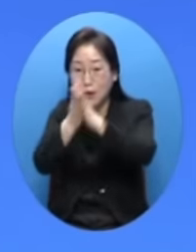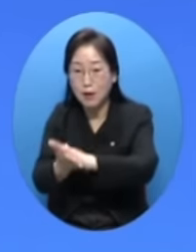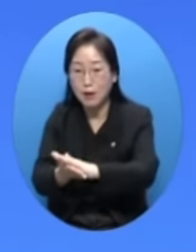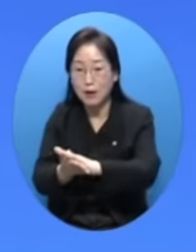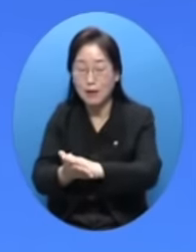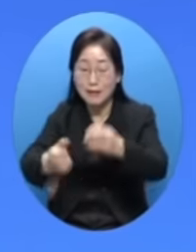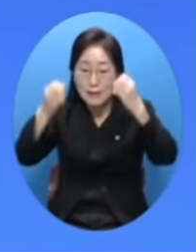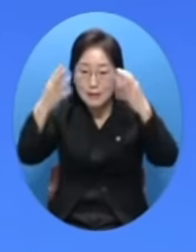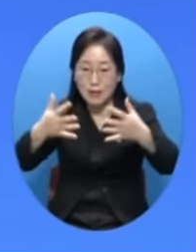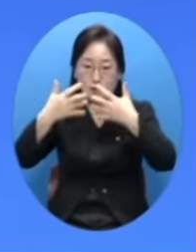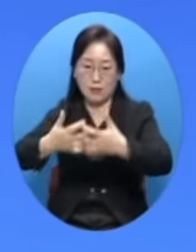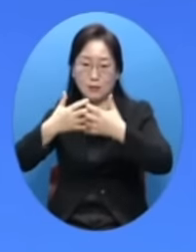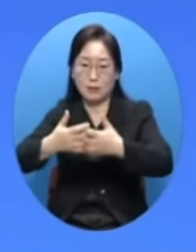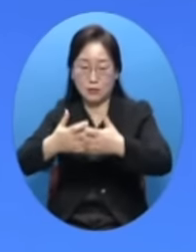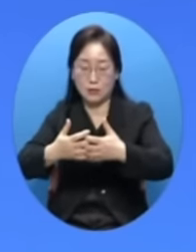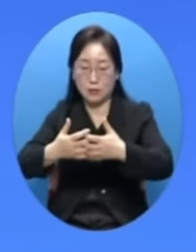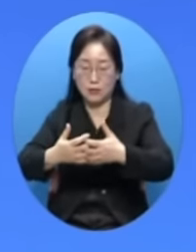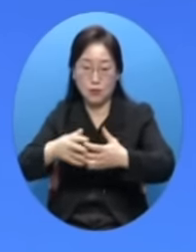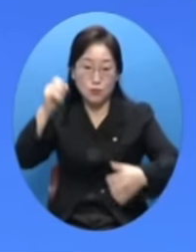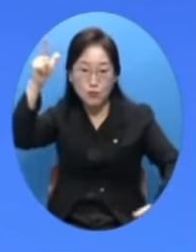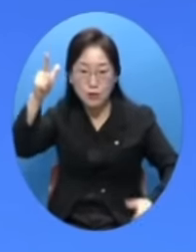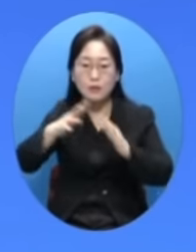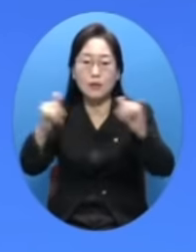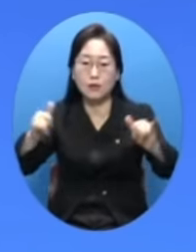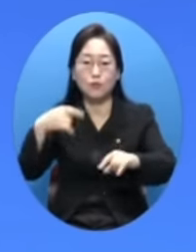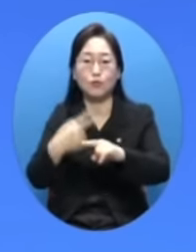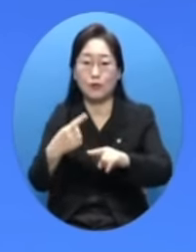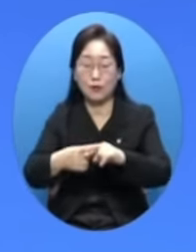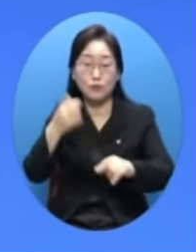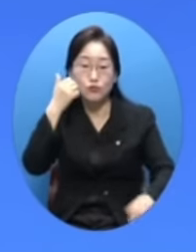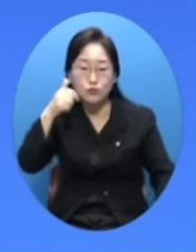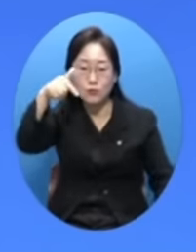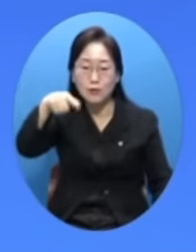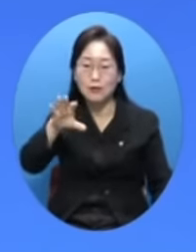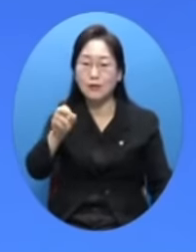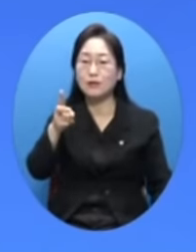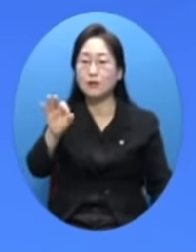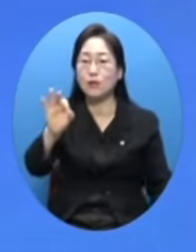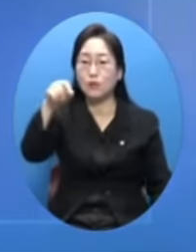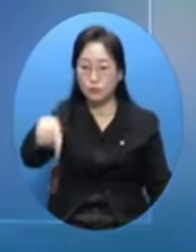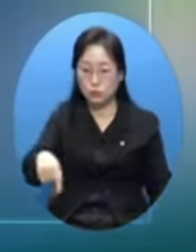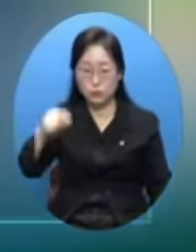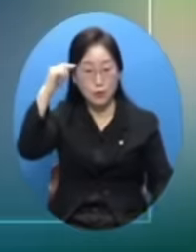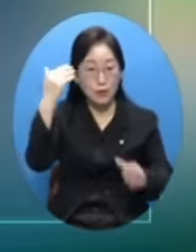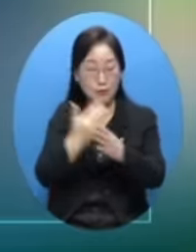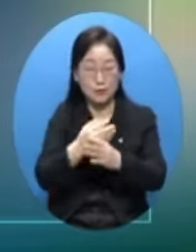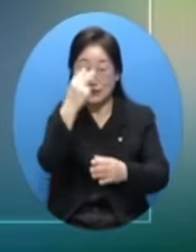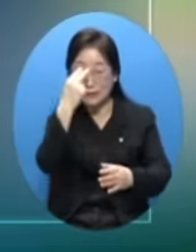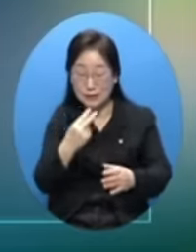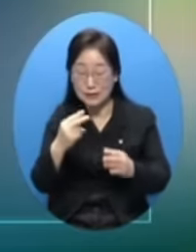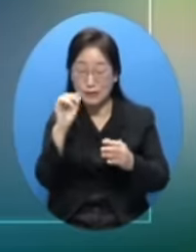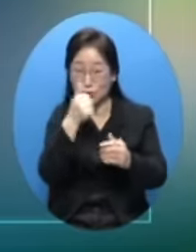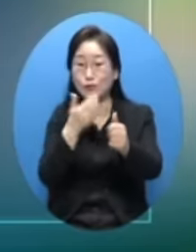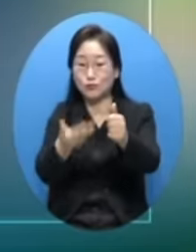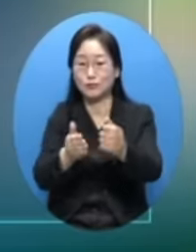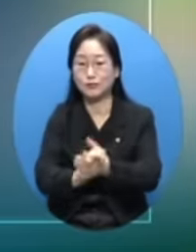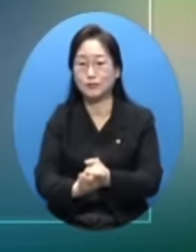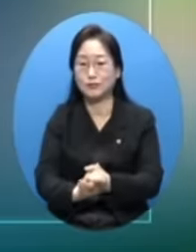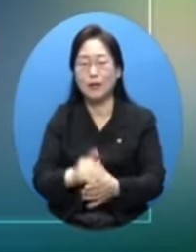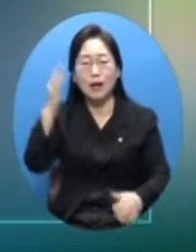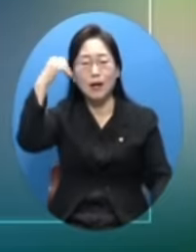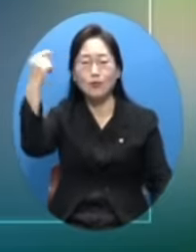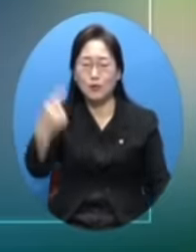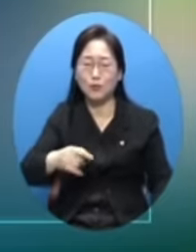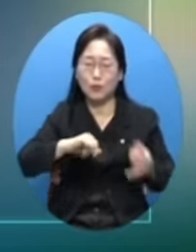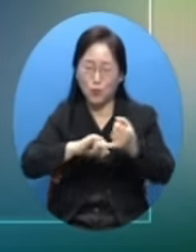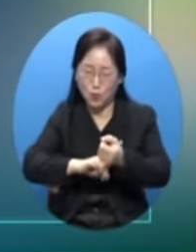세타자 같이 위대한 사람으로 쓰임받게 된 우리 강영호 박사님을 소개하기 원합니다 제가 몇 번이 분을 소개했는데요 한국에 오실 때마다 꼭